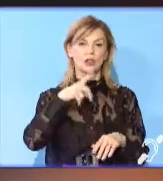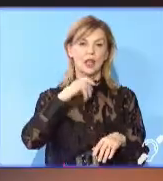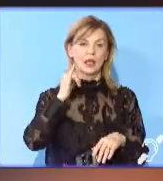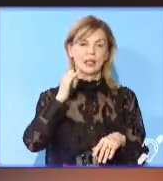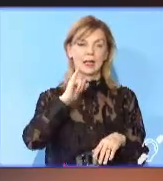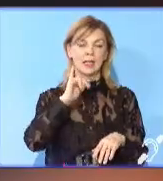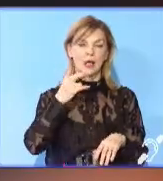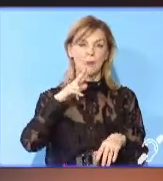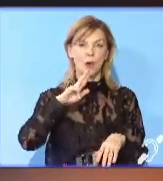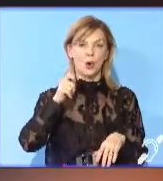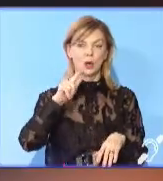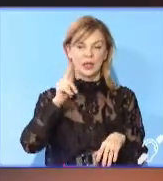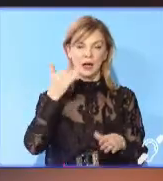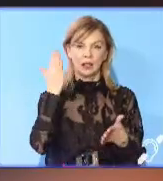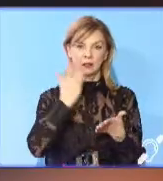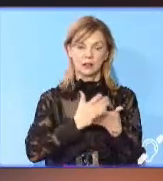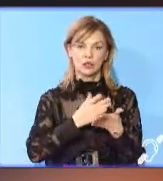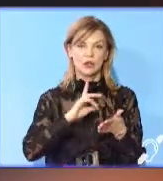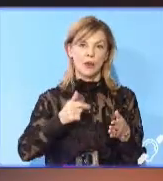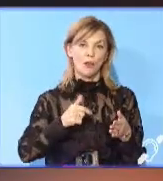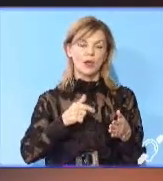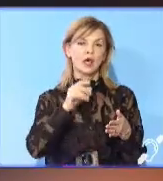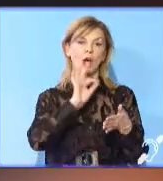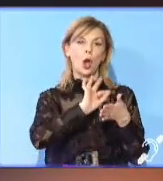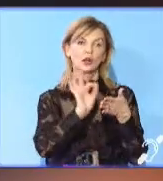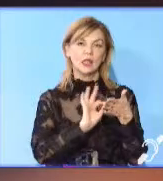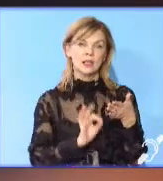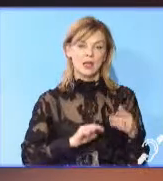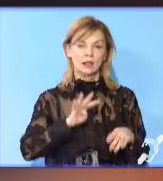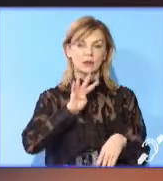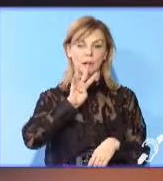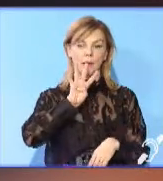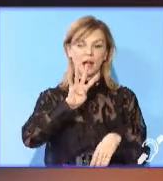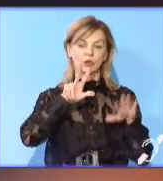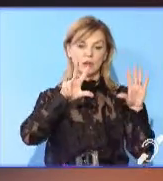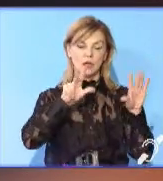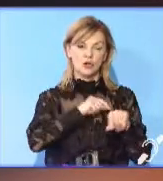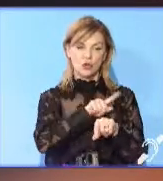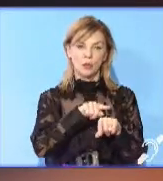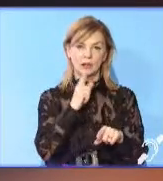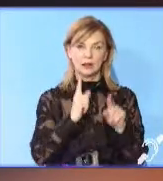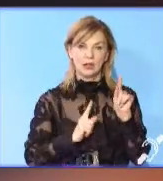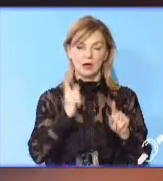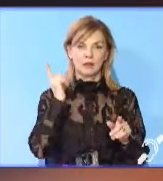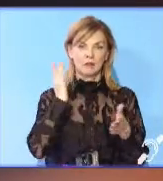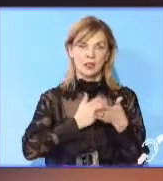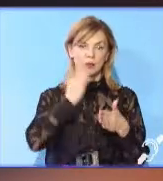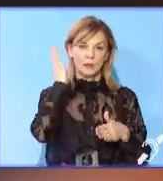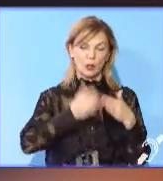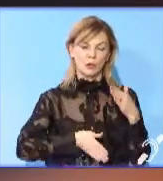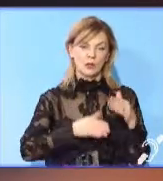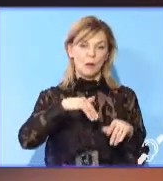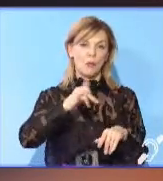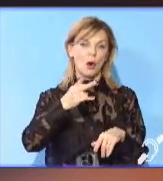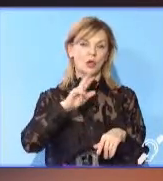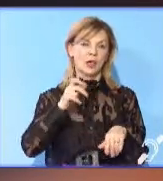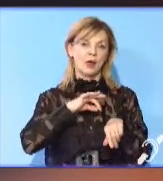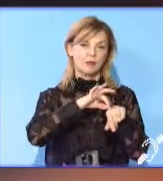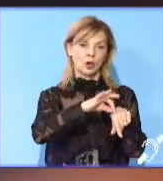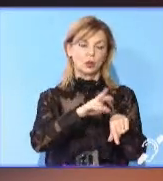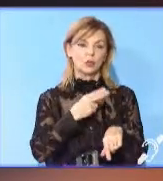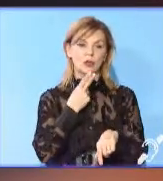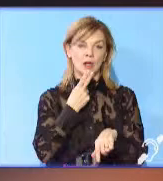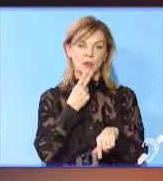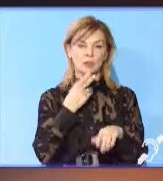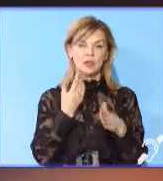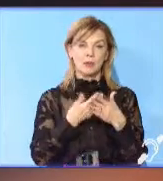Ilie Morega. Decizia poate fi contestată în 48 de ore, iar dacă va rămâne definitivă, Morega va fi dus la poliție să-i